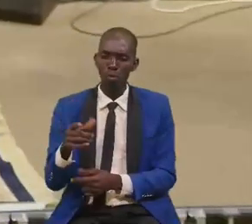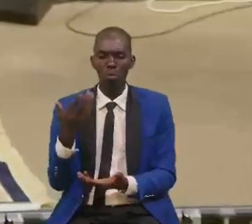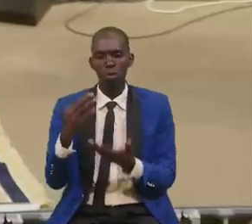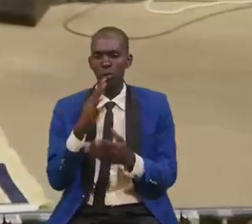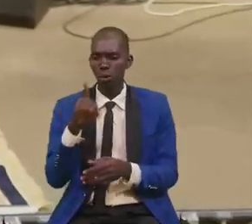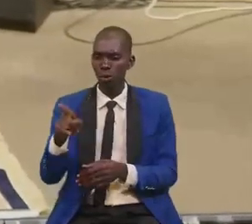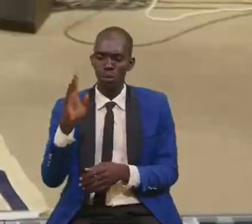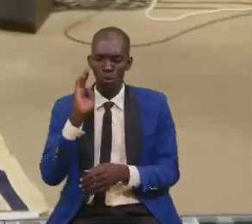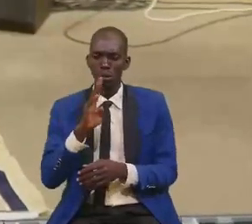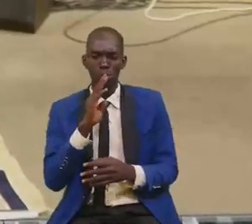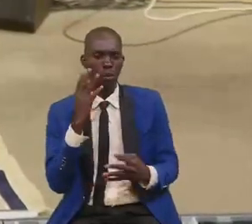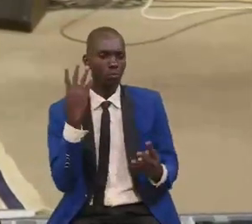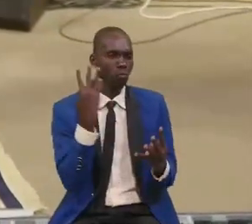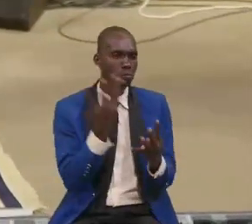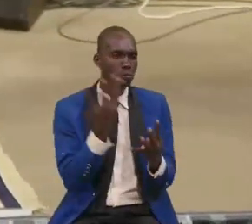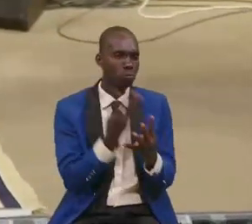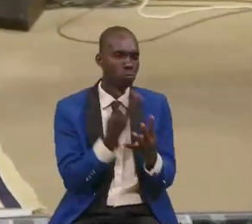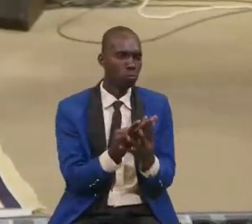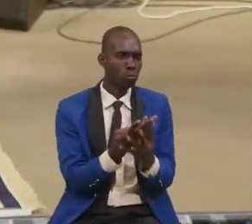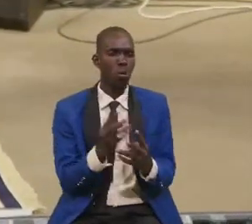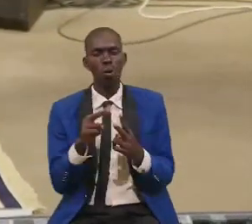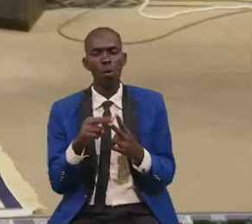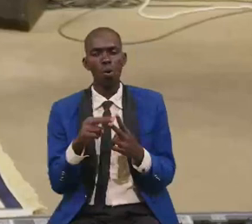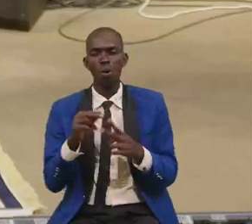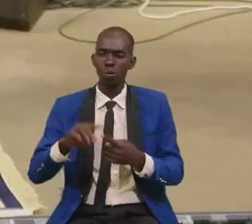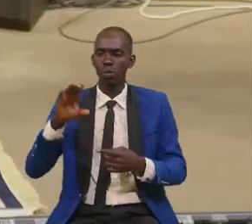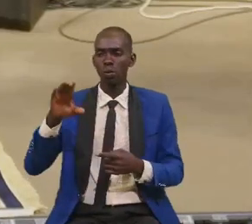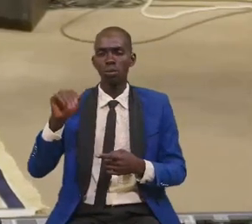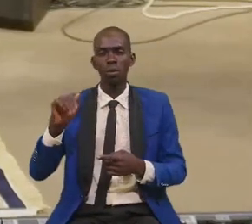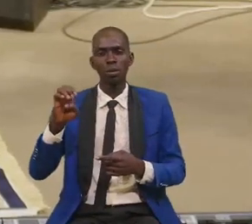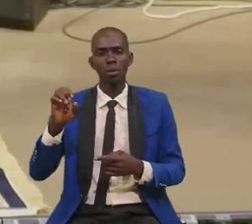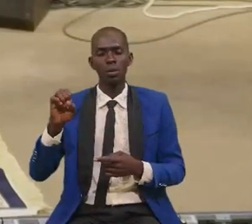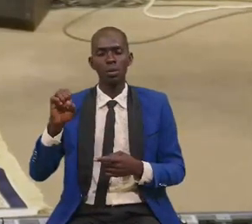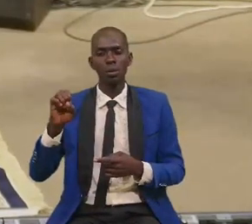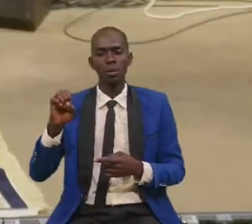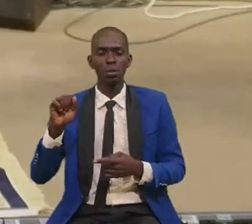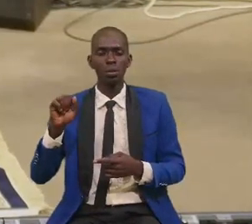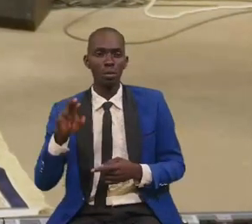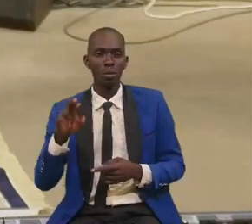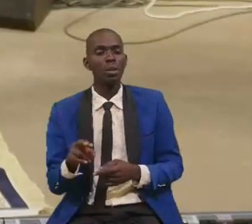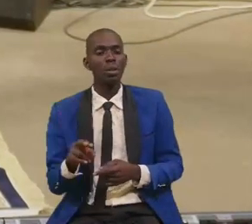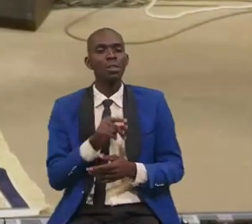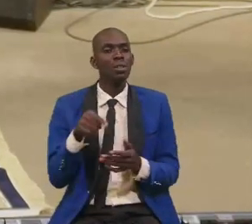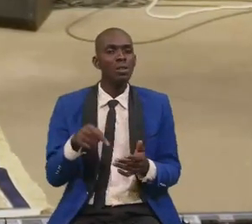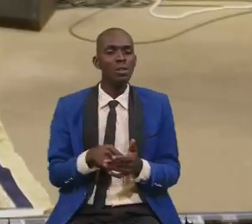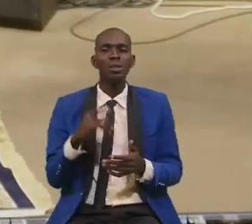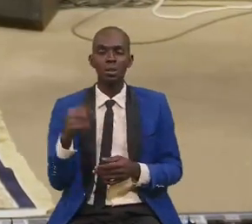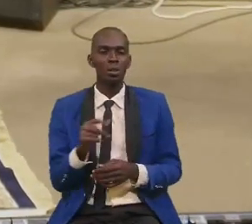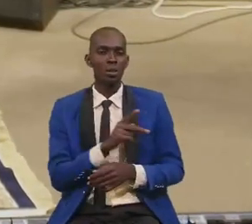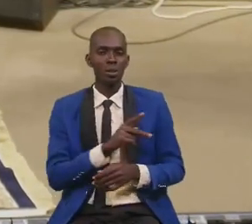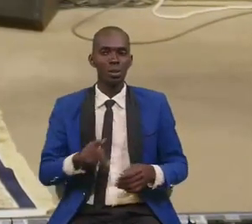ou bien il faut l'envoyer à César. Et ce roi, il écoutait, ils espéraient qu'il se